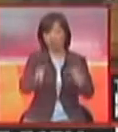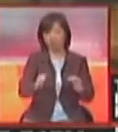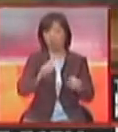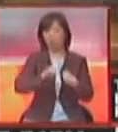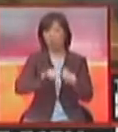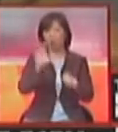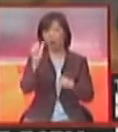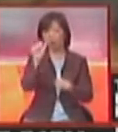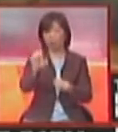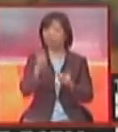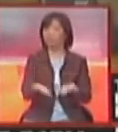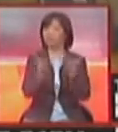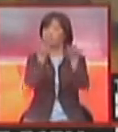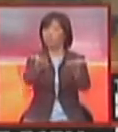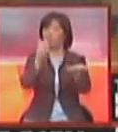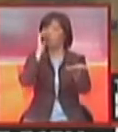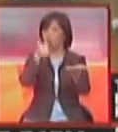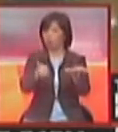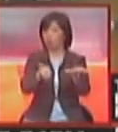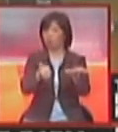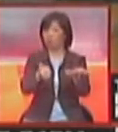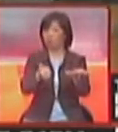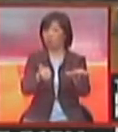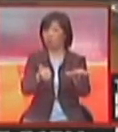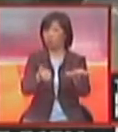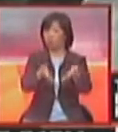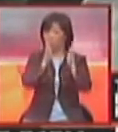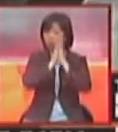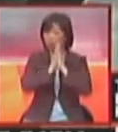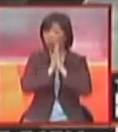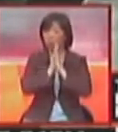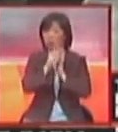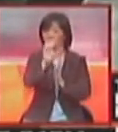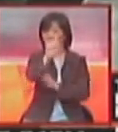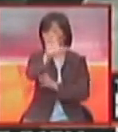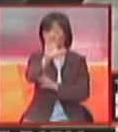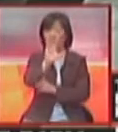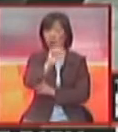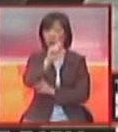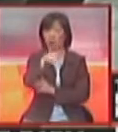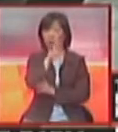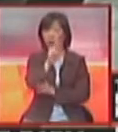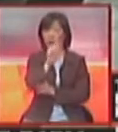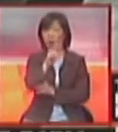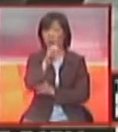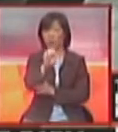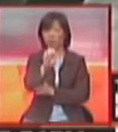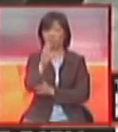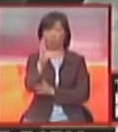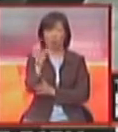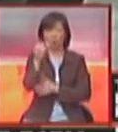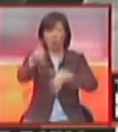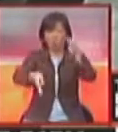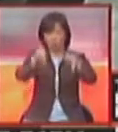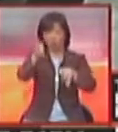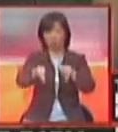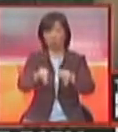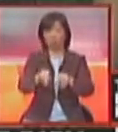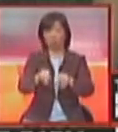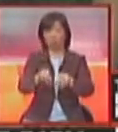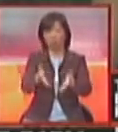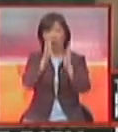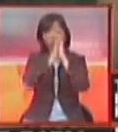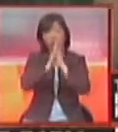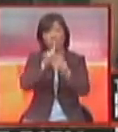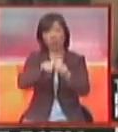kaso na idudulog bukas. No? Ihingi tayo ng restraining order sa husgado para ipahinto yung